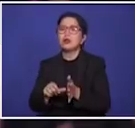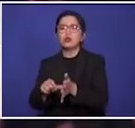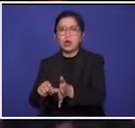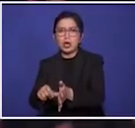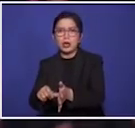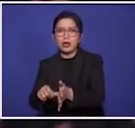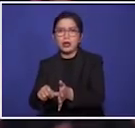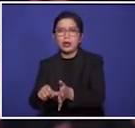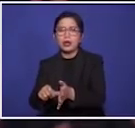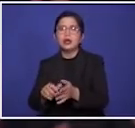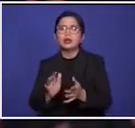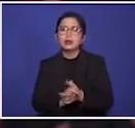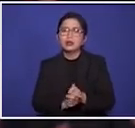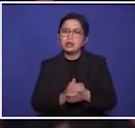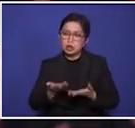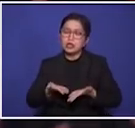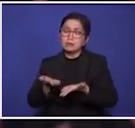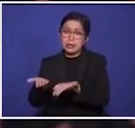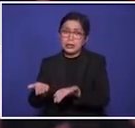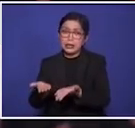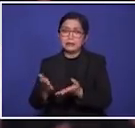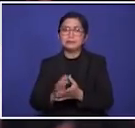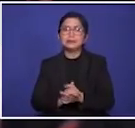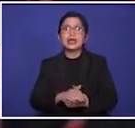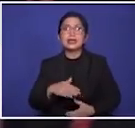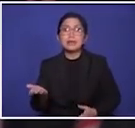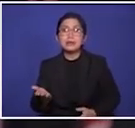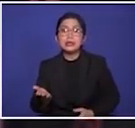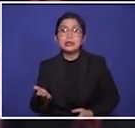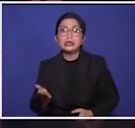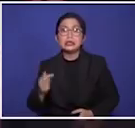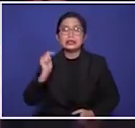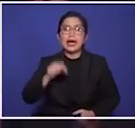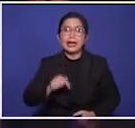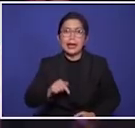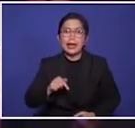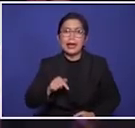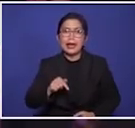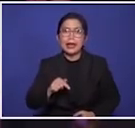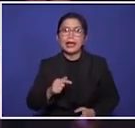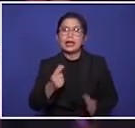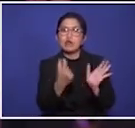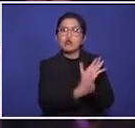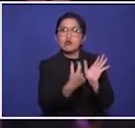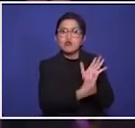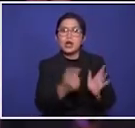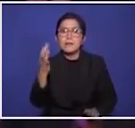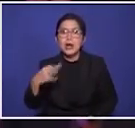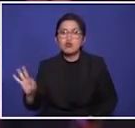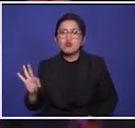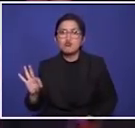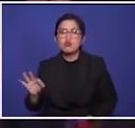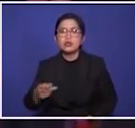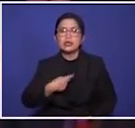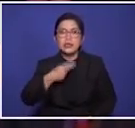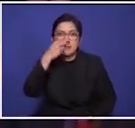kedermawanan yang harus kita berikan kepada mereka tetapi yang sekarang dengan undang-undang yang baru kita melihat